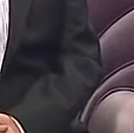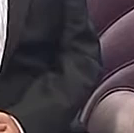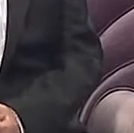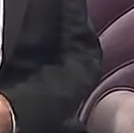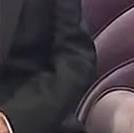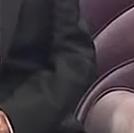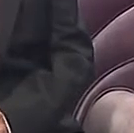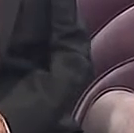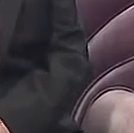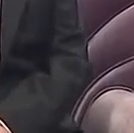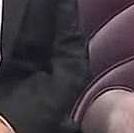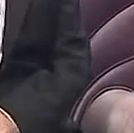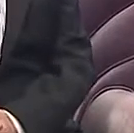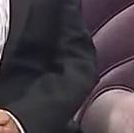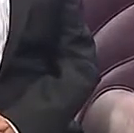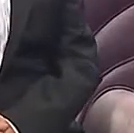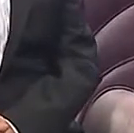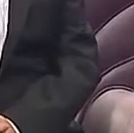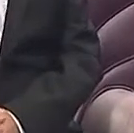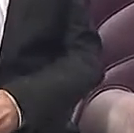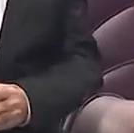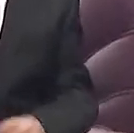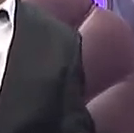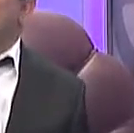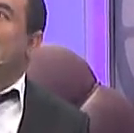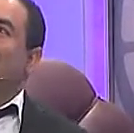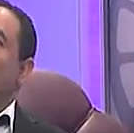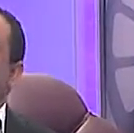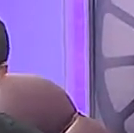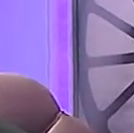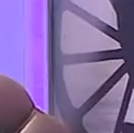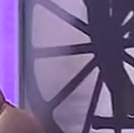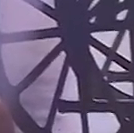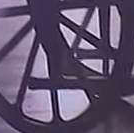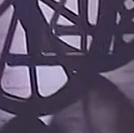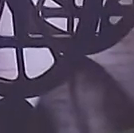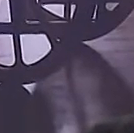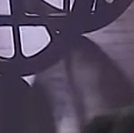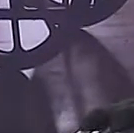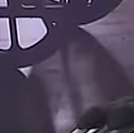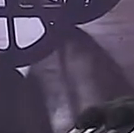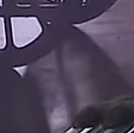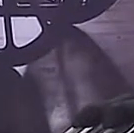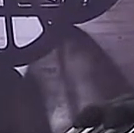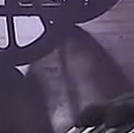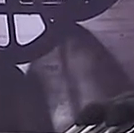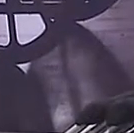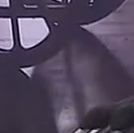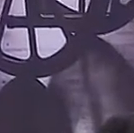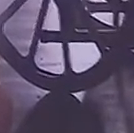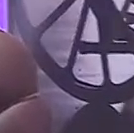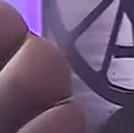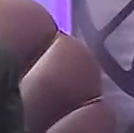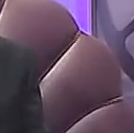Hoş geldiler diyoruz. Hoş geldiniz diyoruz. Vallahi gerçekten bu arada çok fazla heyecanımız var. İlk programımız inşallah.